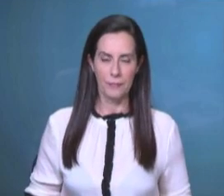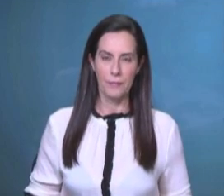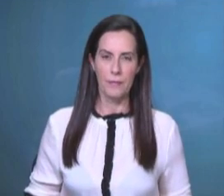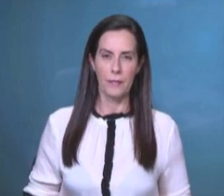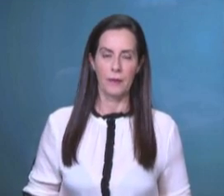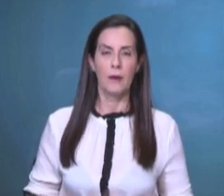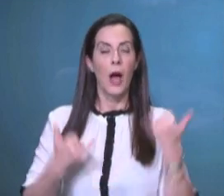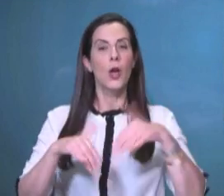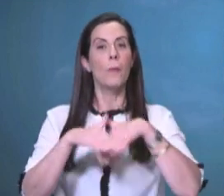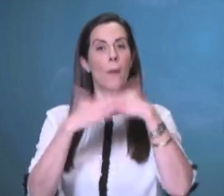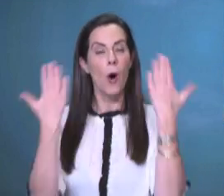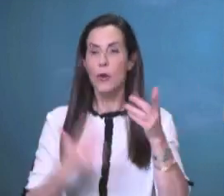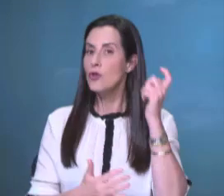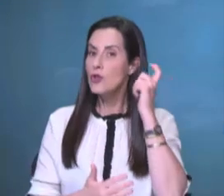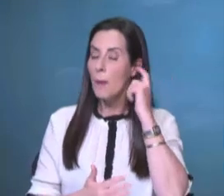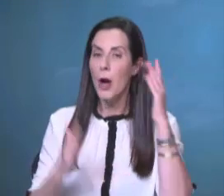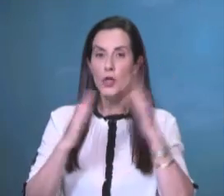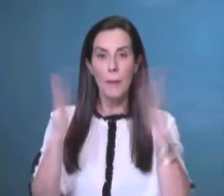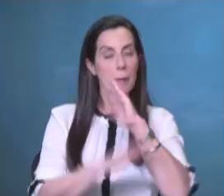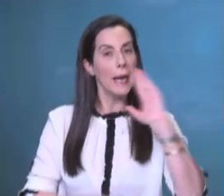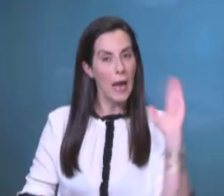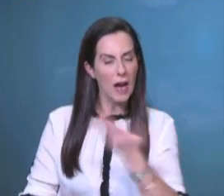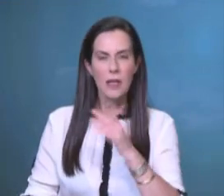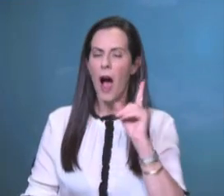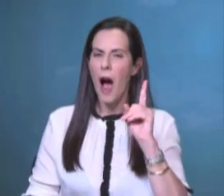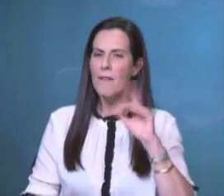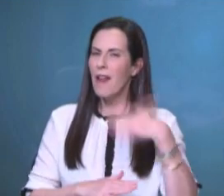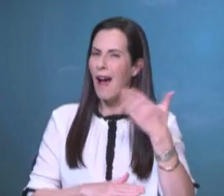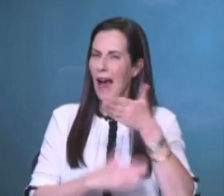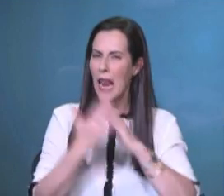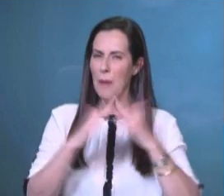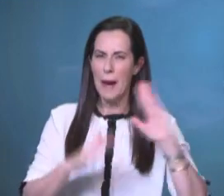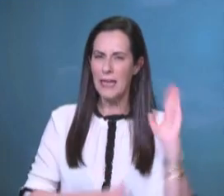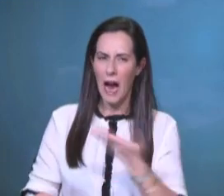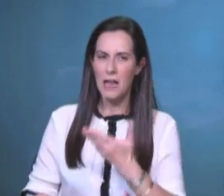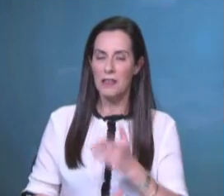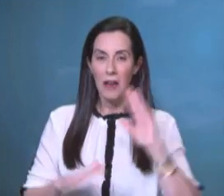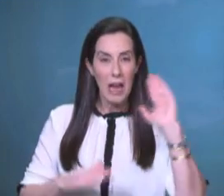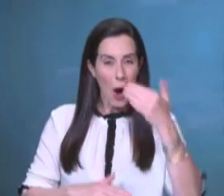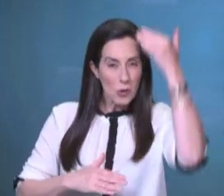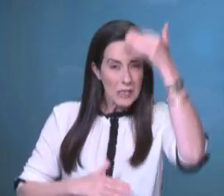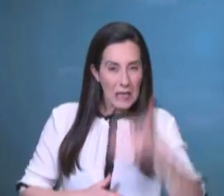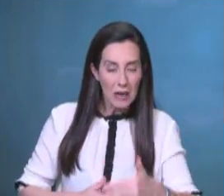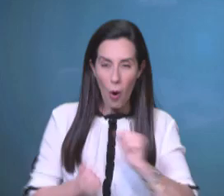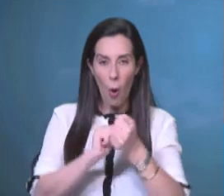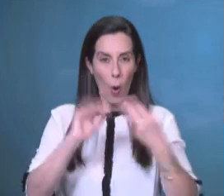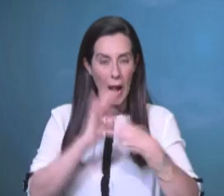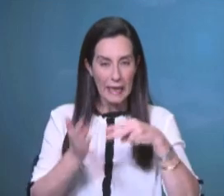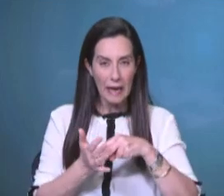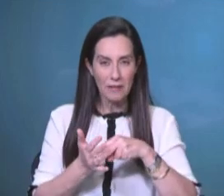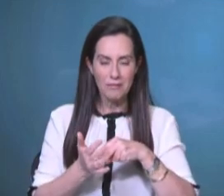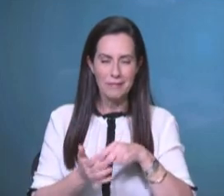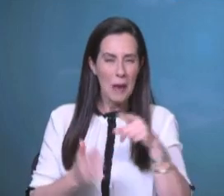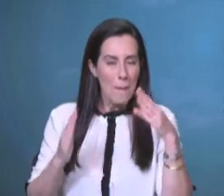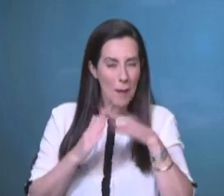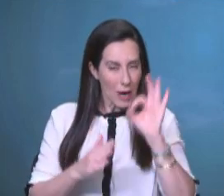הבוקר שמעה שבית המחבל נהרס, אך רק באופן חלקי. להרוס קיר או אפילו חדר בבית של